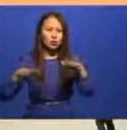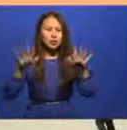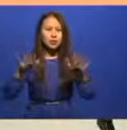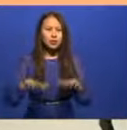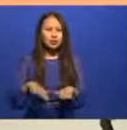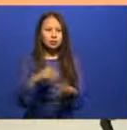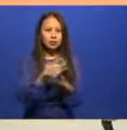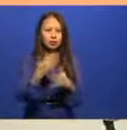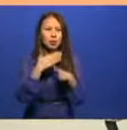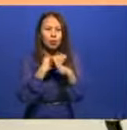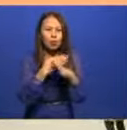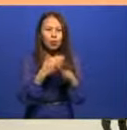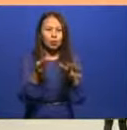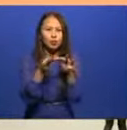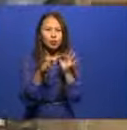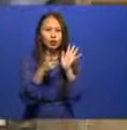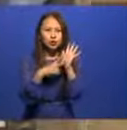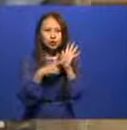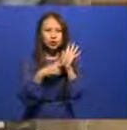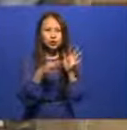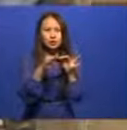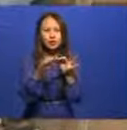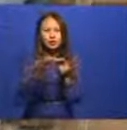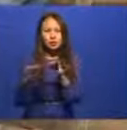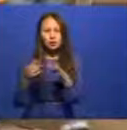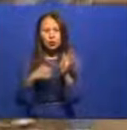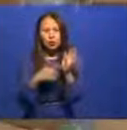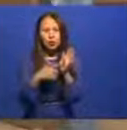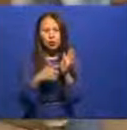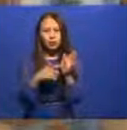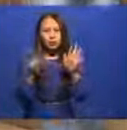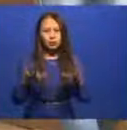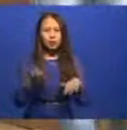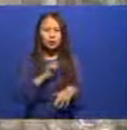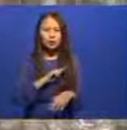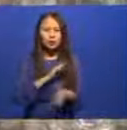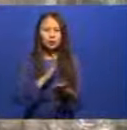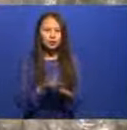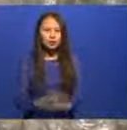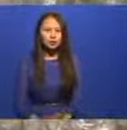іскерлер атсалысты. Облыс бойынша 7 жерде қарағандылықтарға көмек жинау орындары жұмыс істеуде.